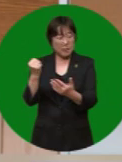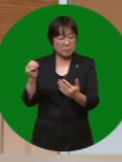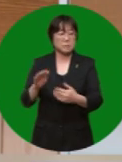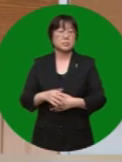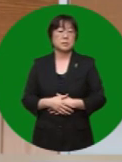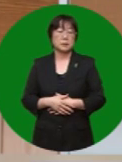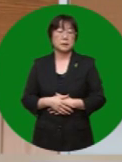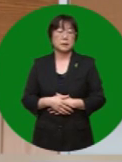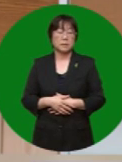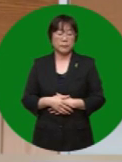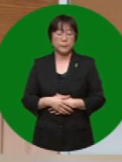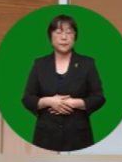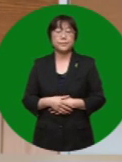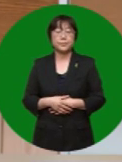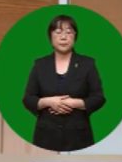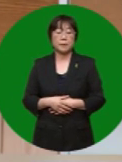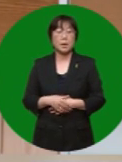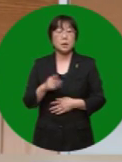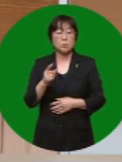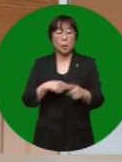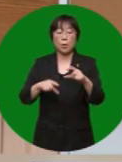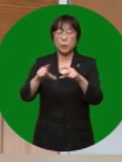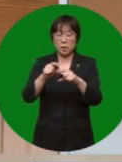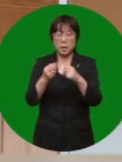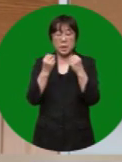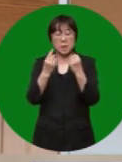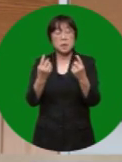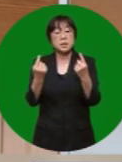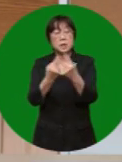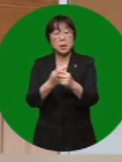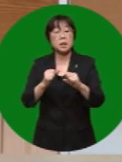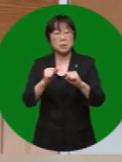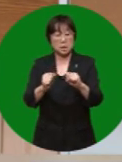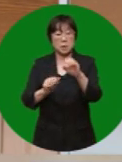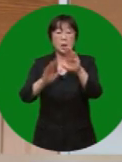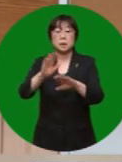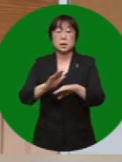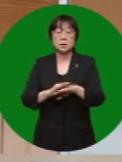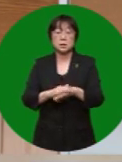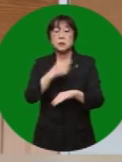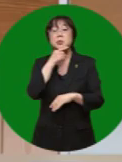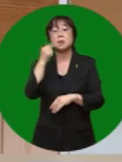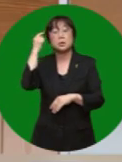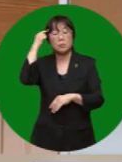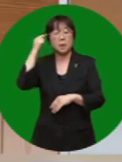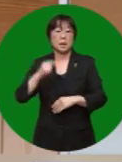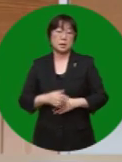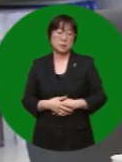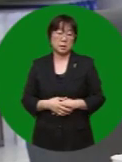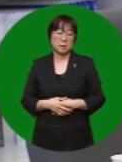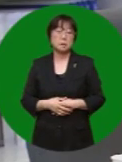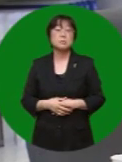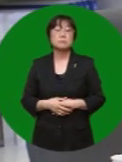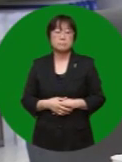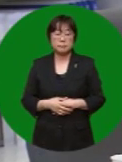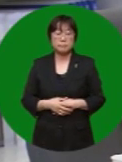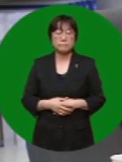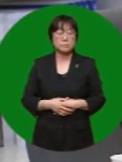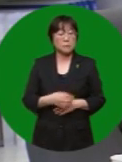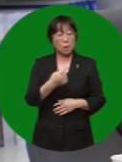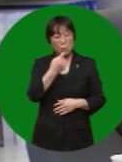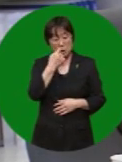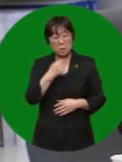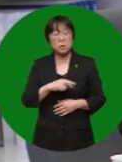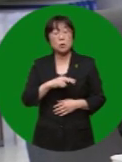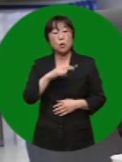るということがありますので、それをより進化させた形にしていきたいと考えています。